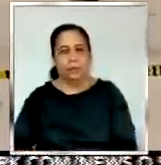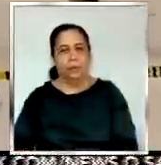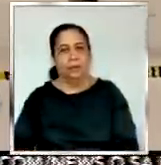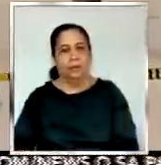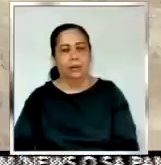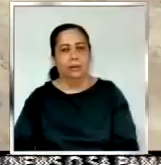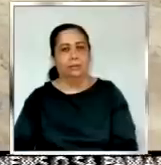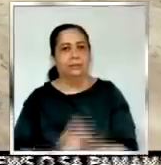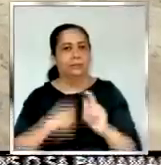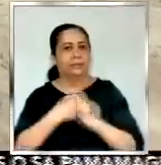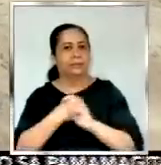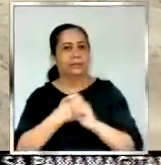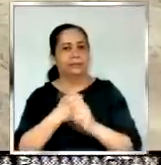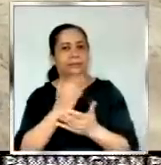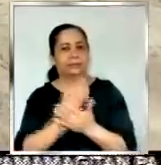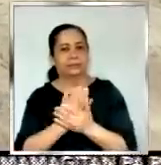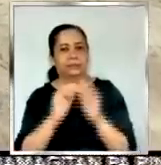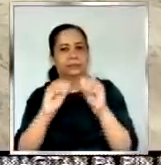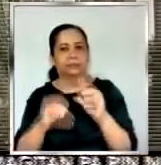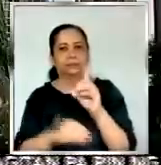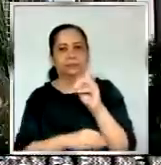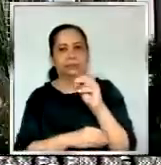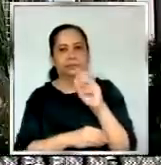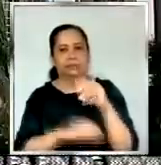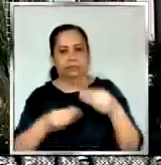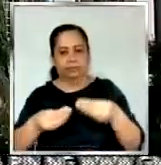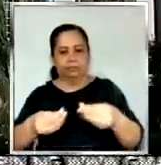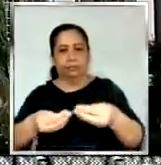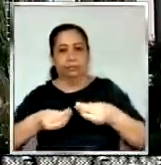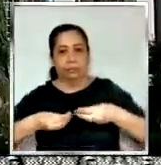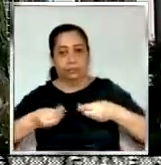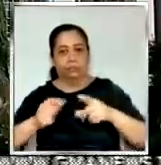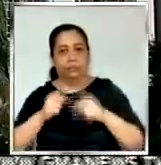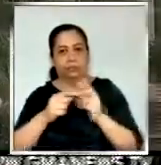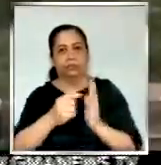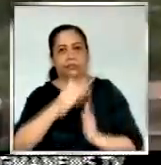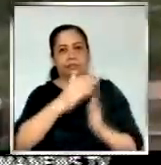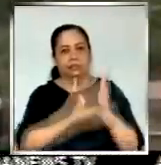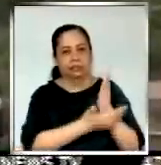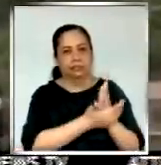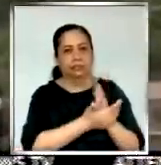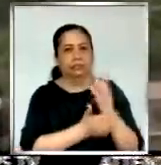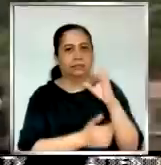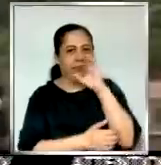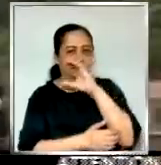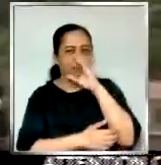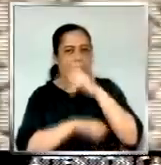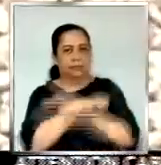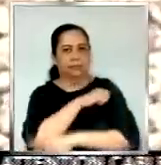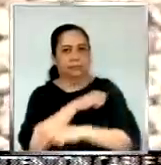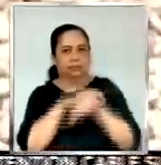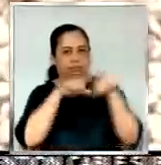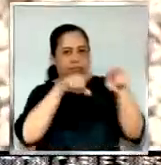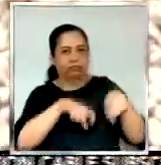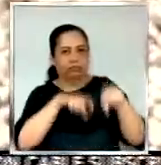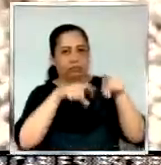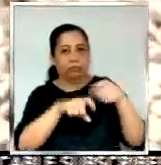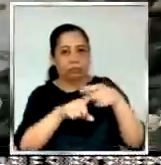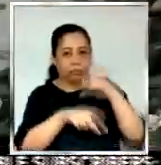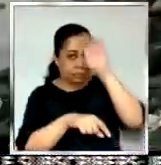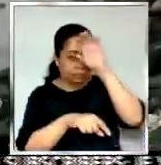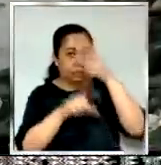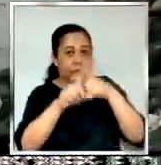Pansamantalang natigil ang paglalagay ng dolomite sand sa Manila Bay nang ipahinto ng Cebu Provincial Government ang pagmimina nito mula sa bayan ng